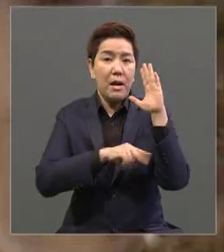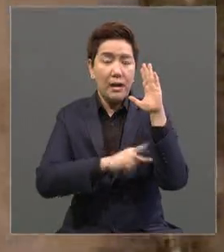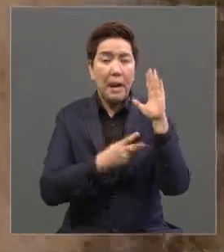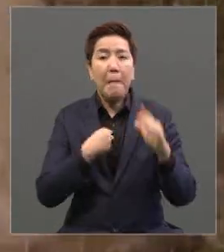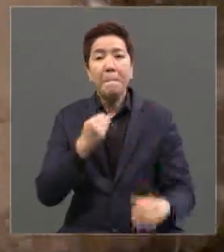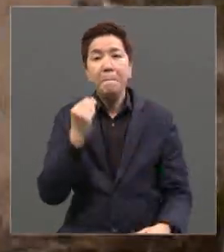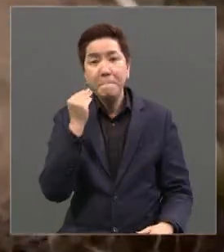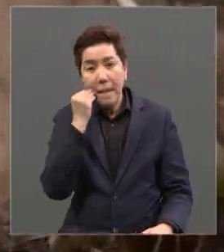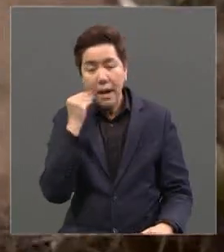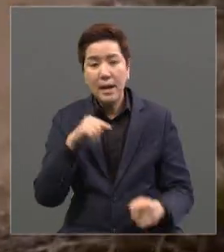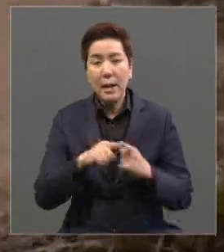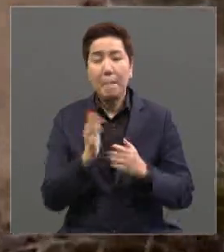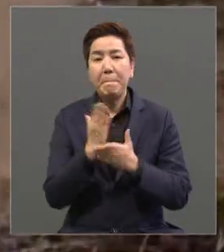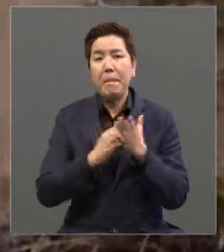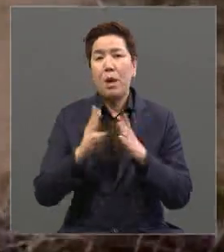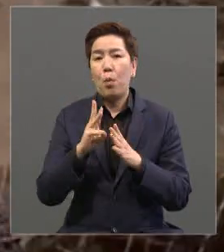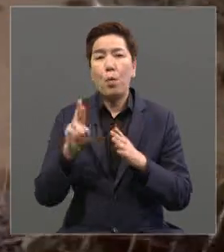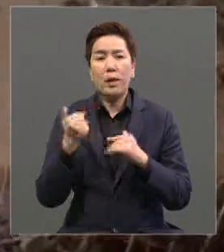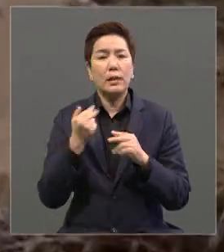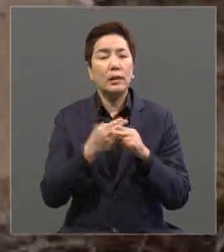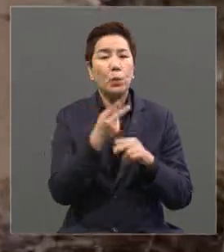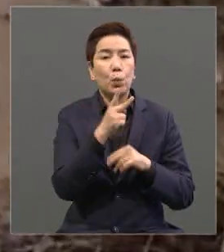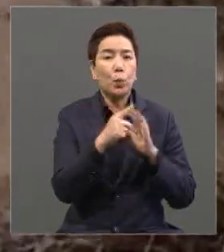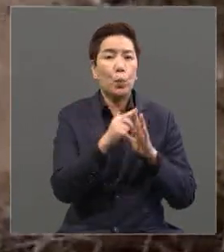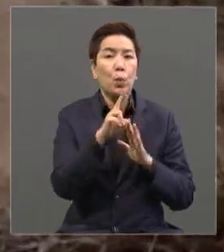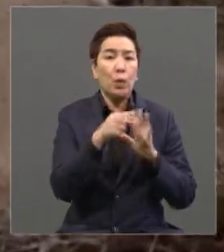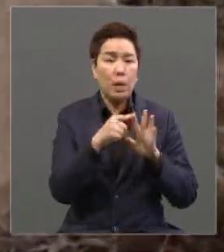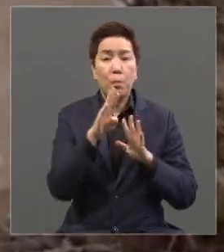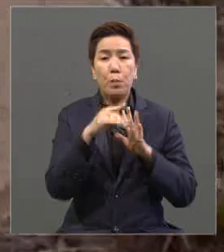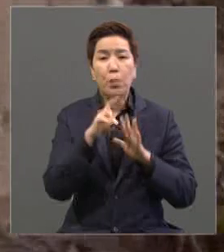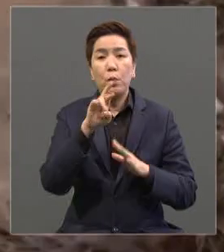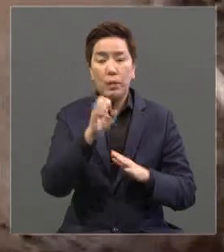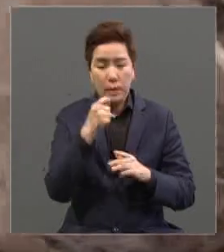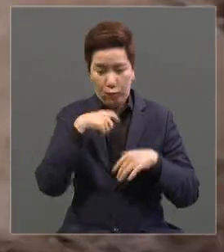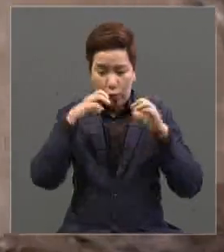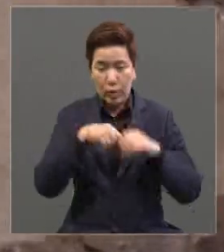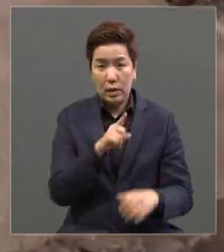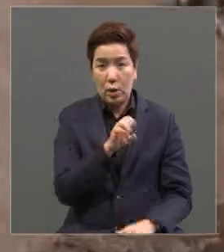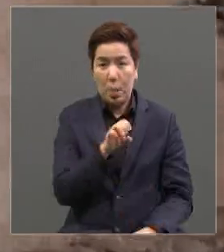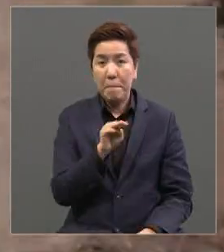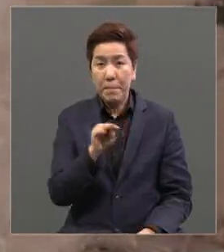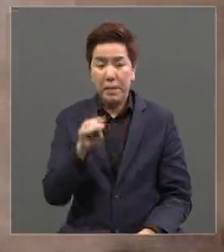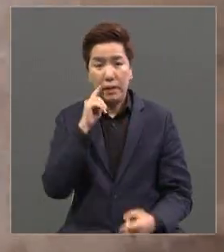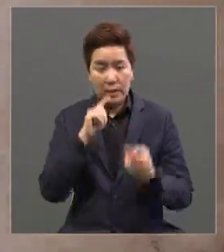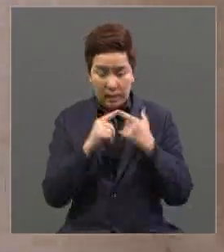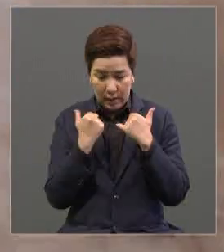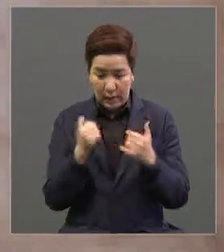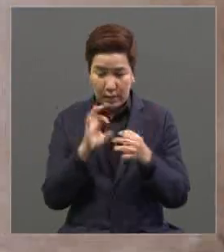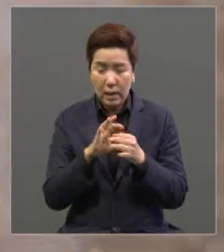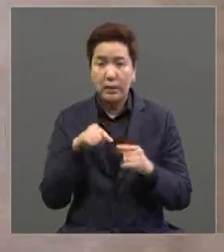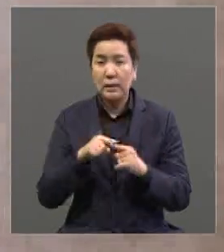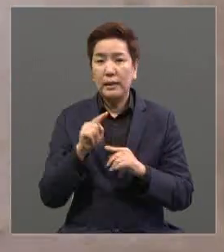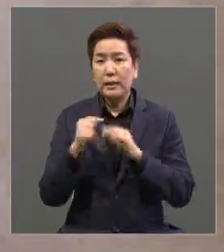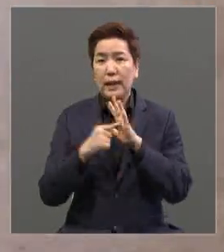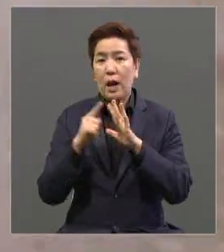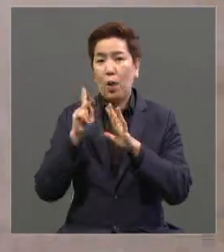ที่ของบ้านบางวันตำบลบางวันอำเภอคุรบุรีเนี่ยจะมีฝน102มิลลิเมตรที่บ้านบางใหญ่ตำบลบางนายศรีอำเ